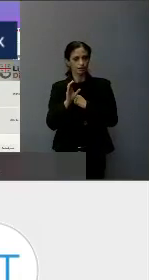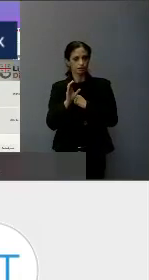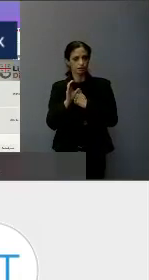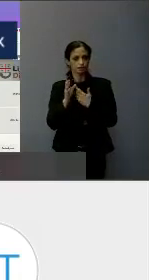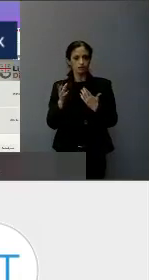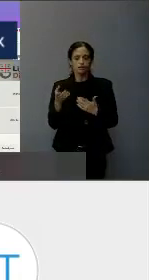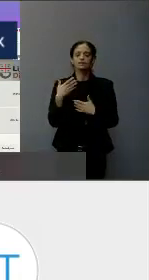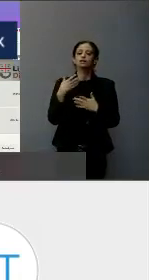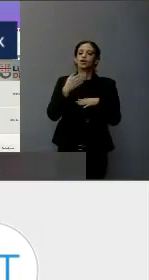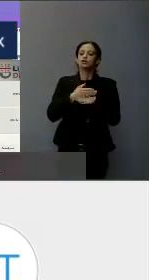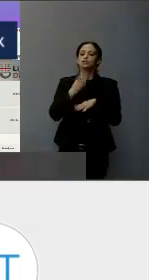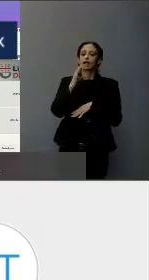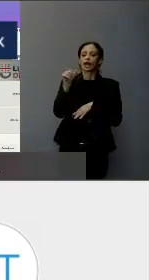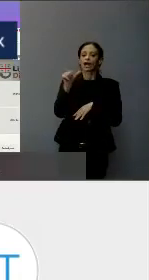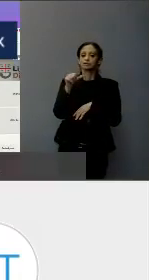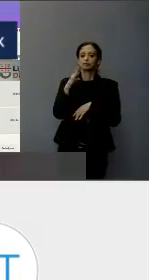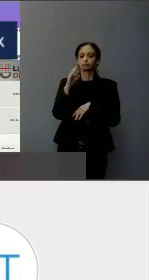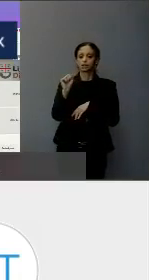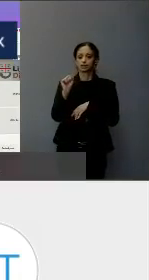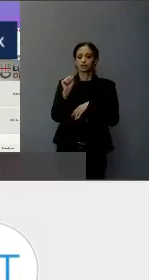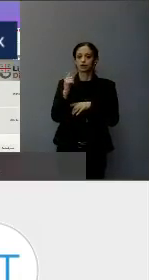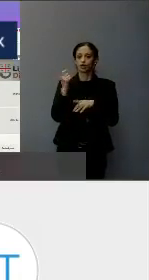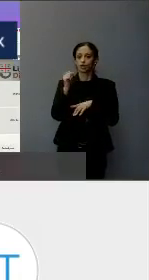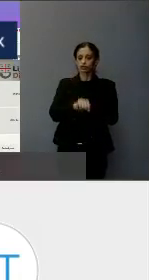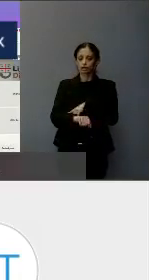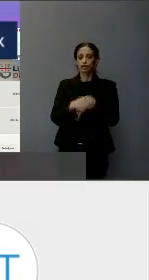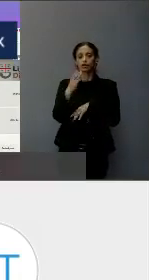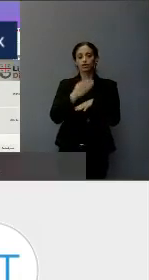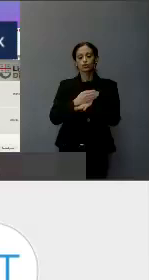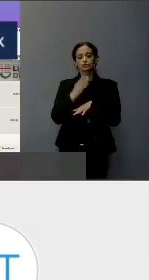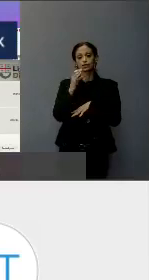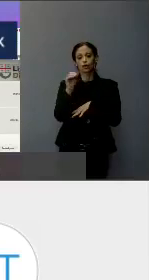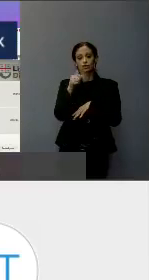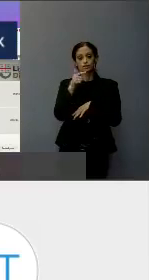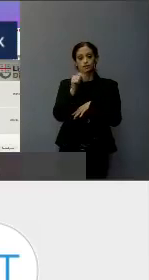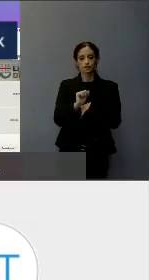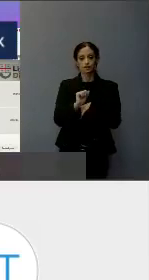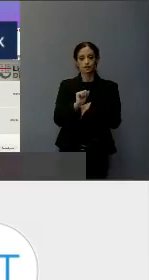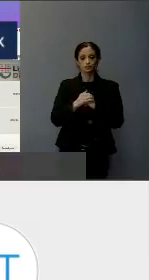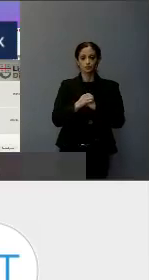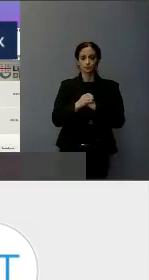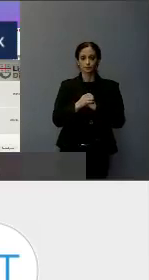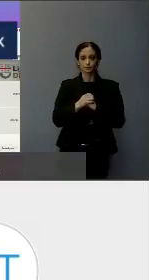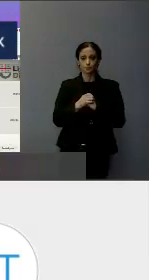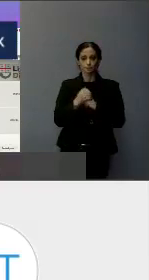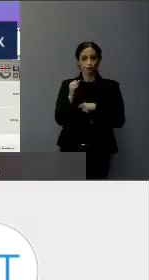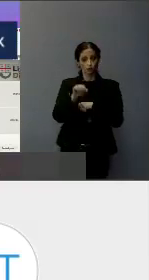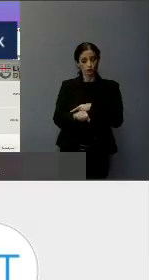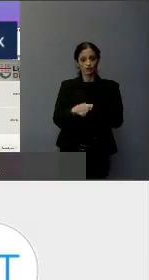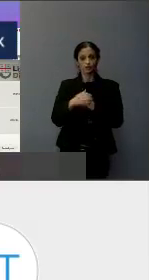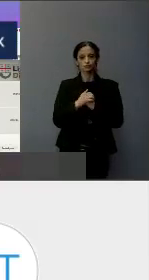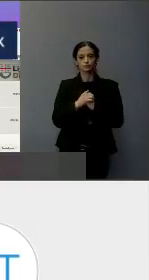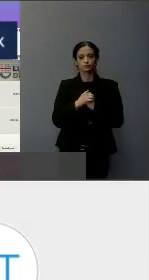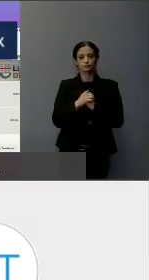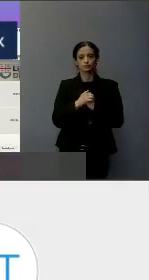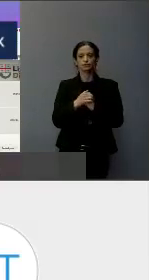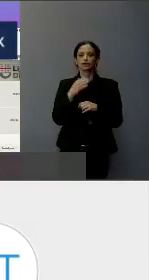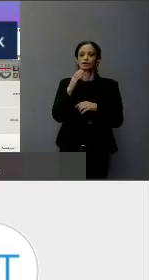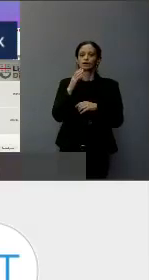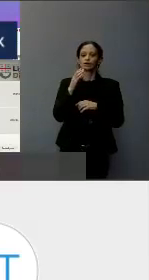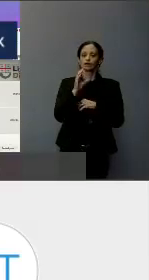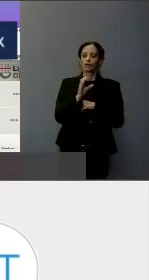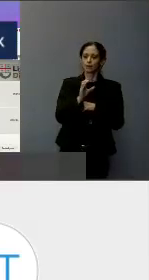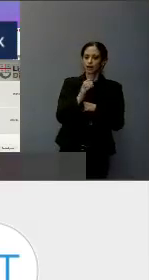consigliere cassiba contrario che lo scopo che le costa mario bonora muove campanella